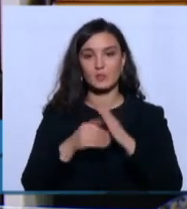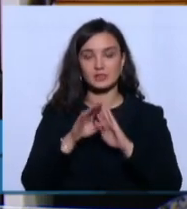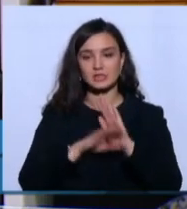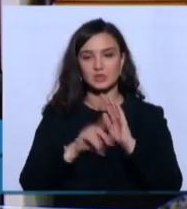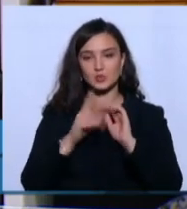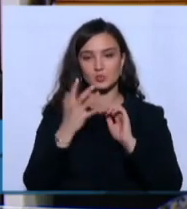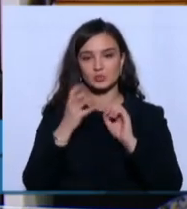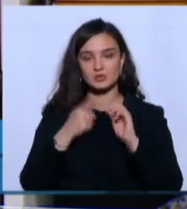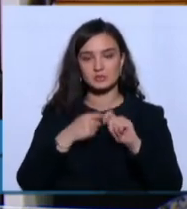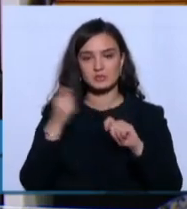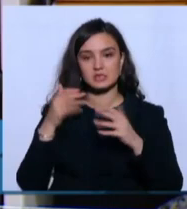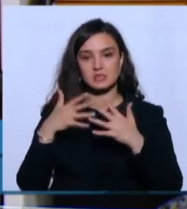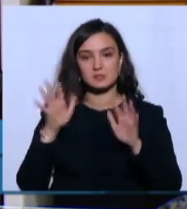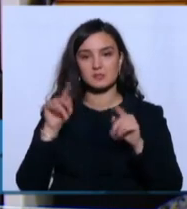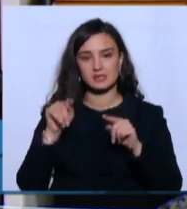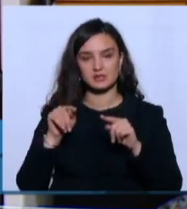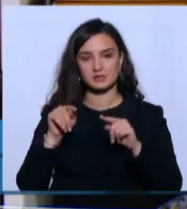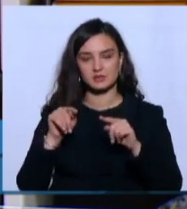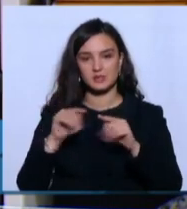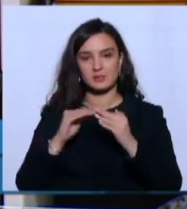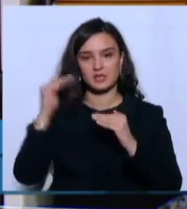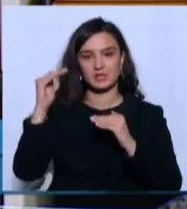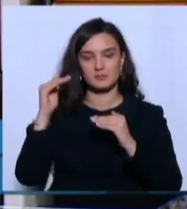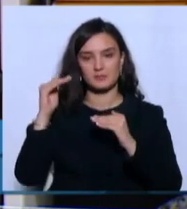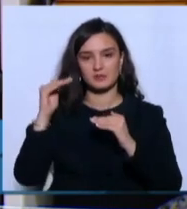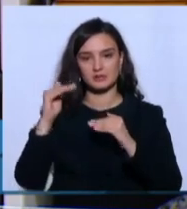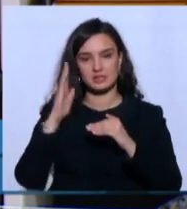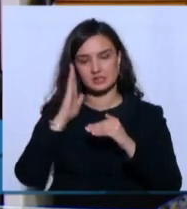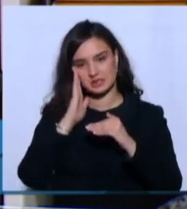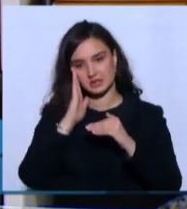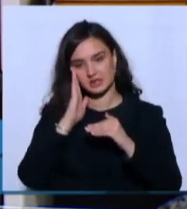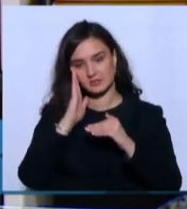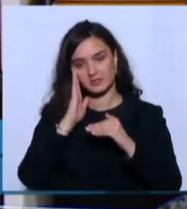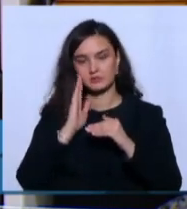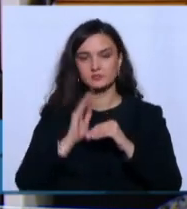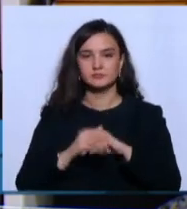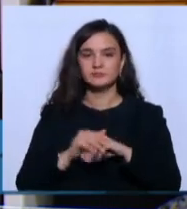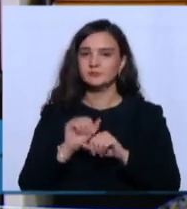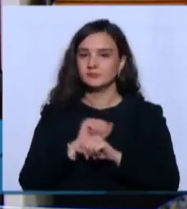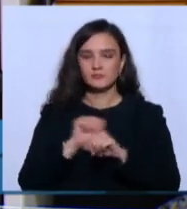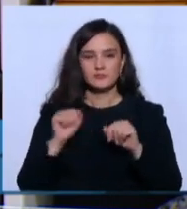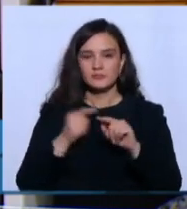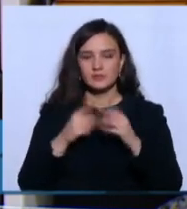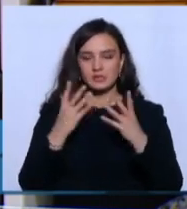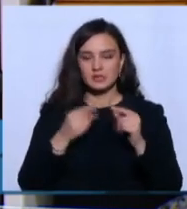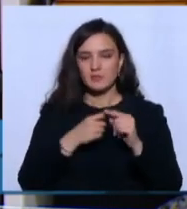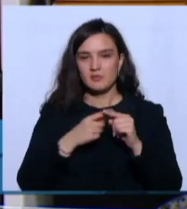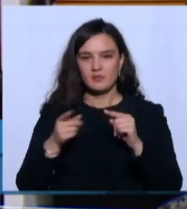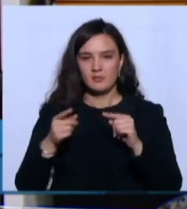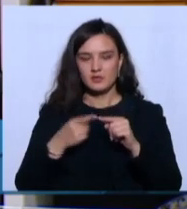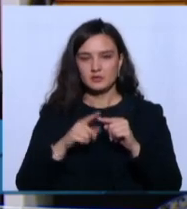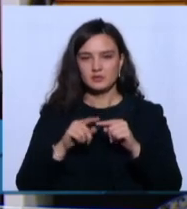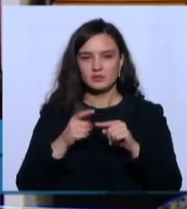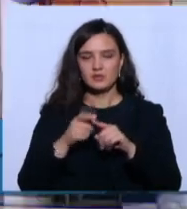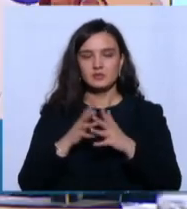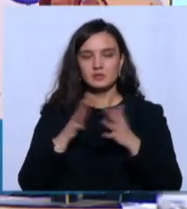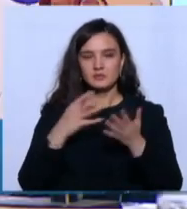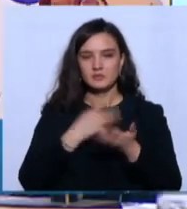500 მეტრზე მეტით ამაღლება დაზეძინებელი სიმაღლის არ შეიძლება დღის განმავლობაში.